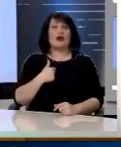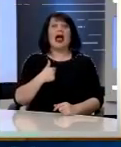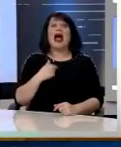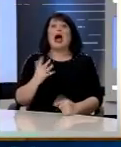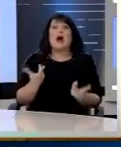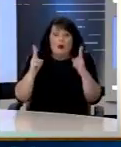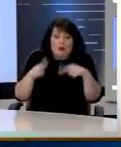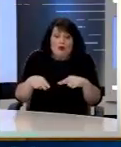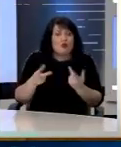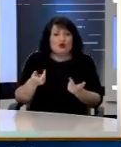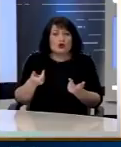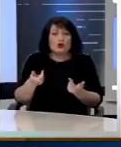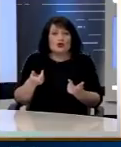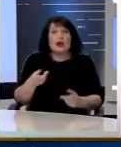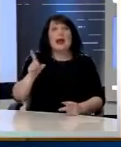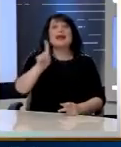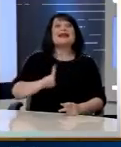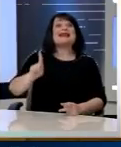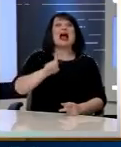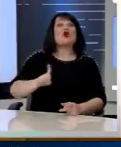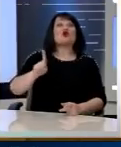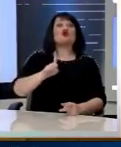πού? Από τον κύριο Μητσοτάκη.